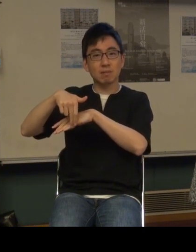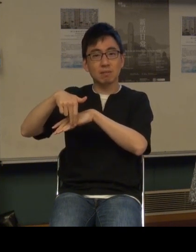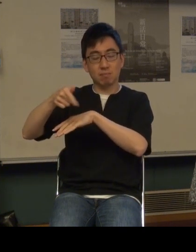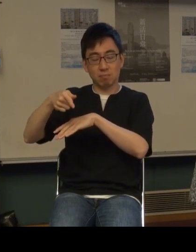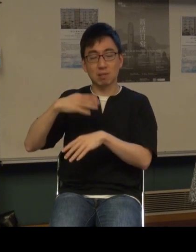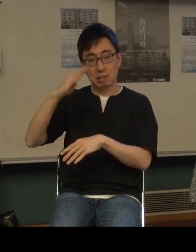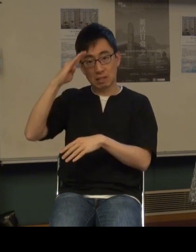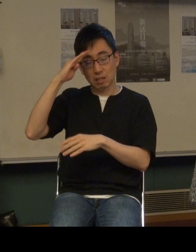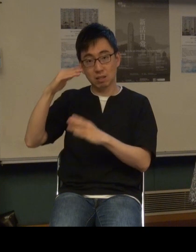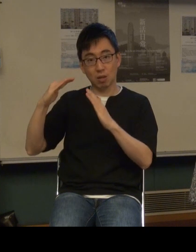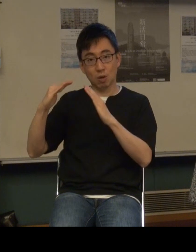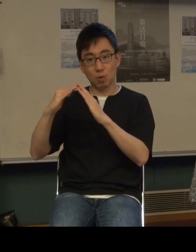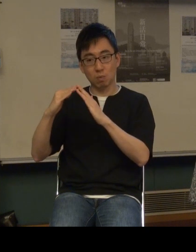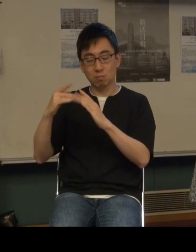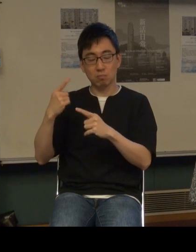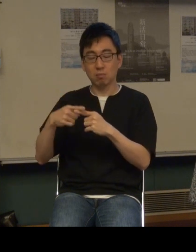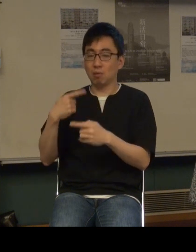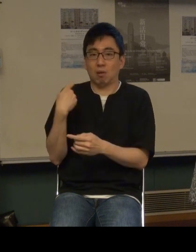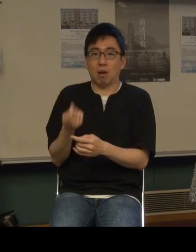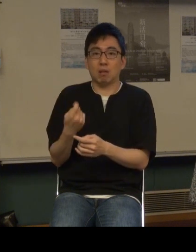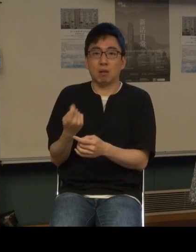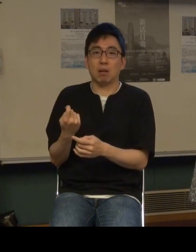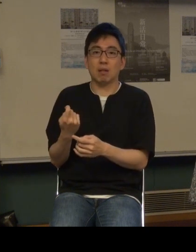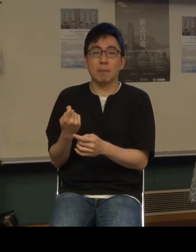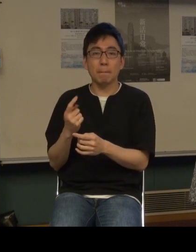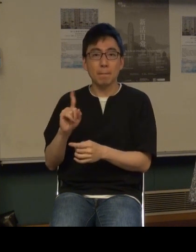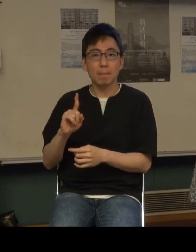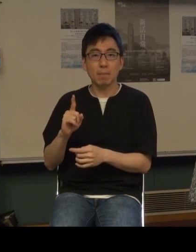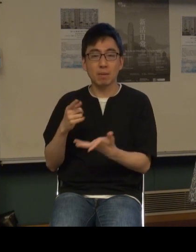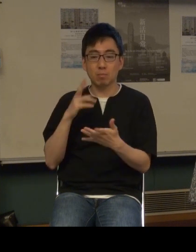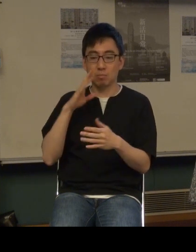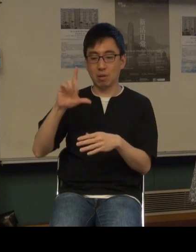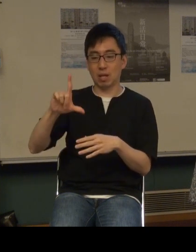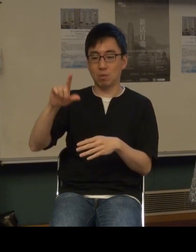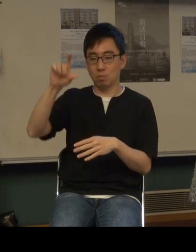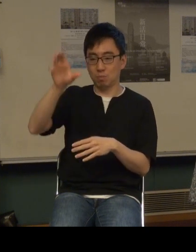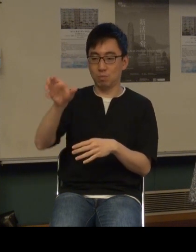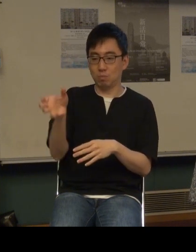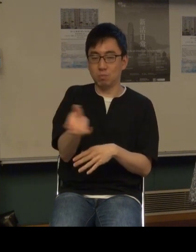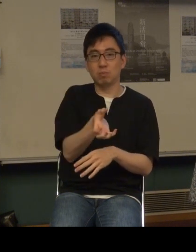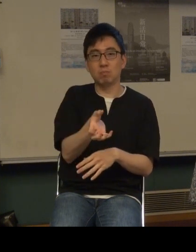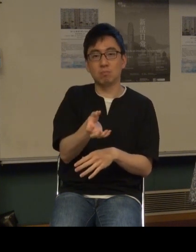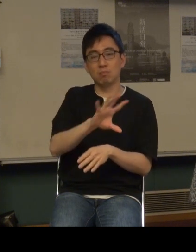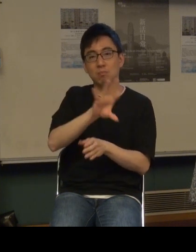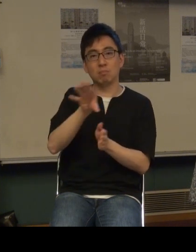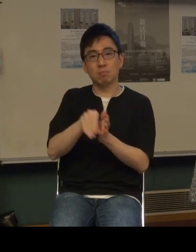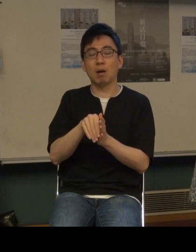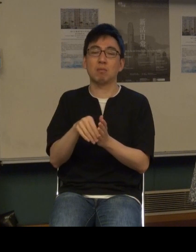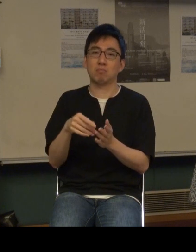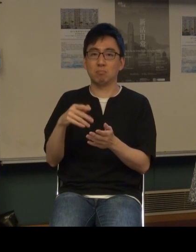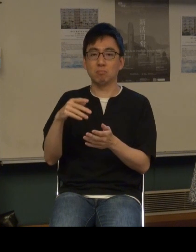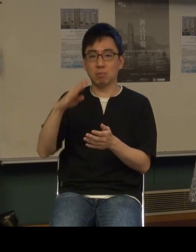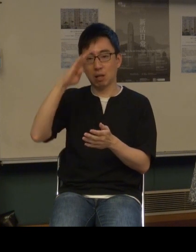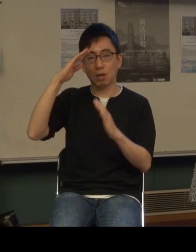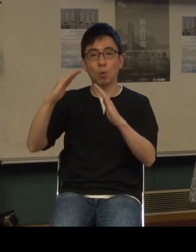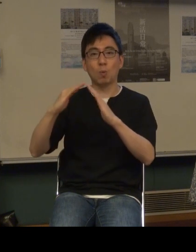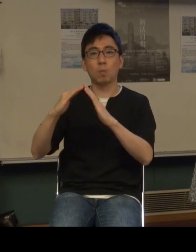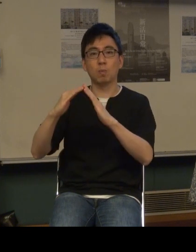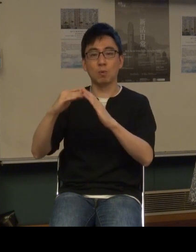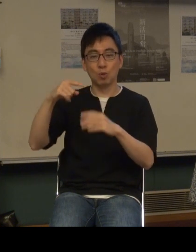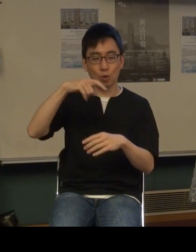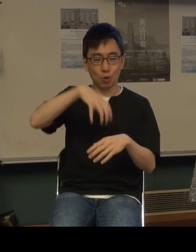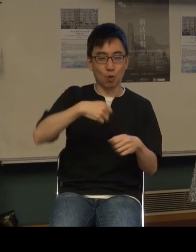差館咧就好簡單嘅，就係話呢個 L 型嘅就係個差館嘅部分，有一個操場啦。後邊呢啲